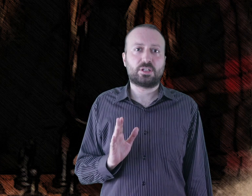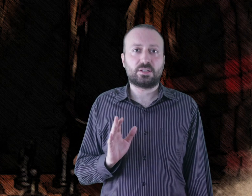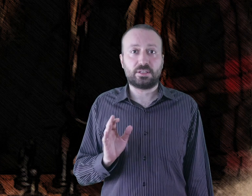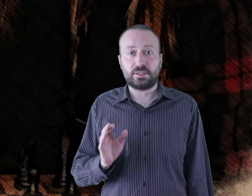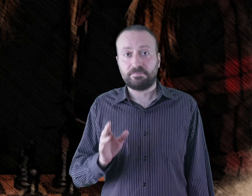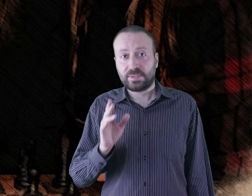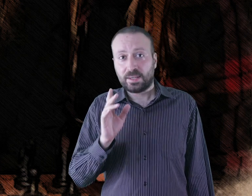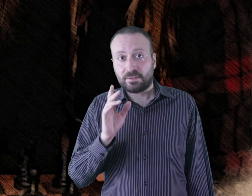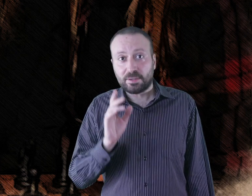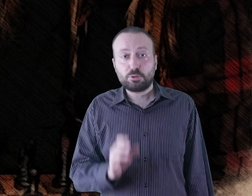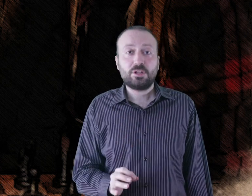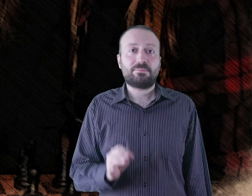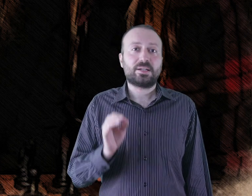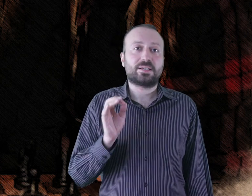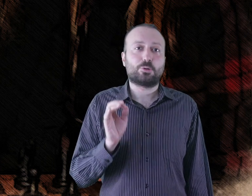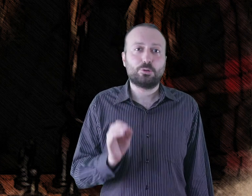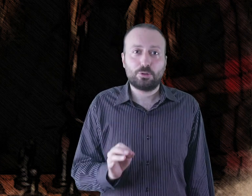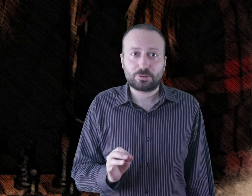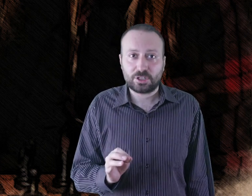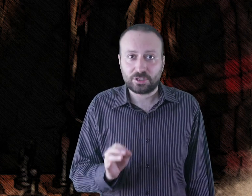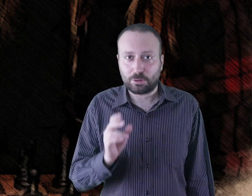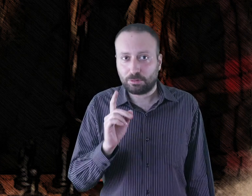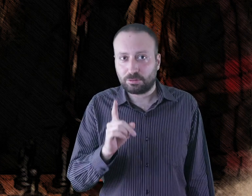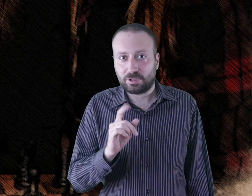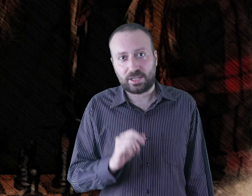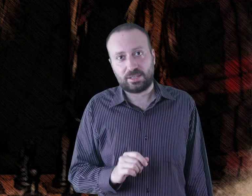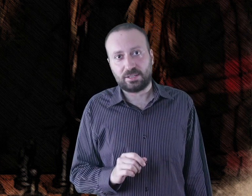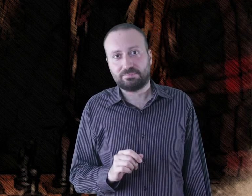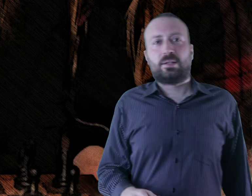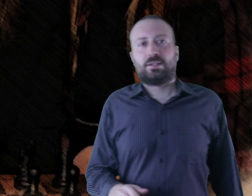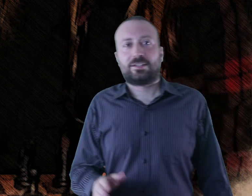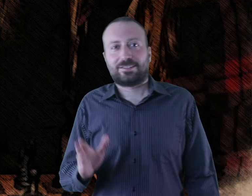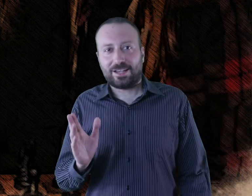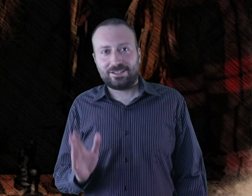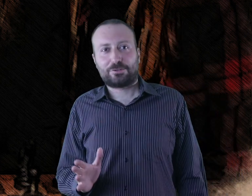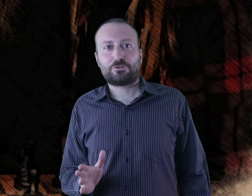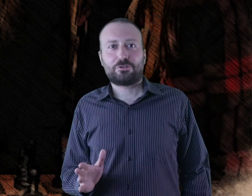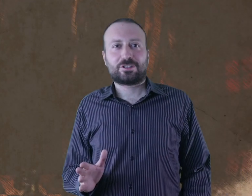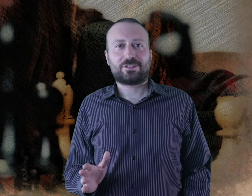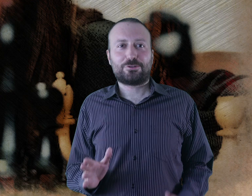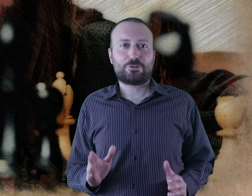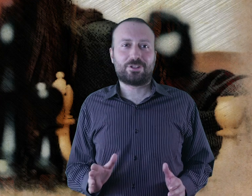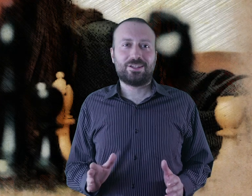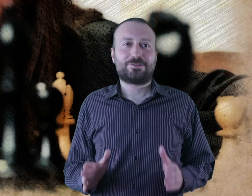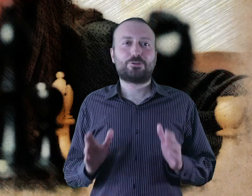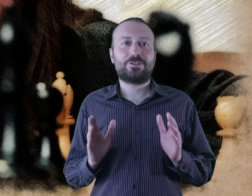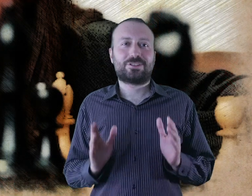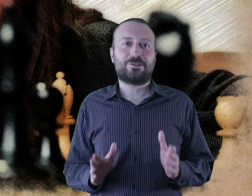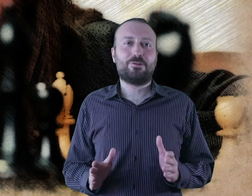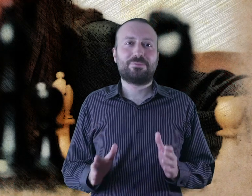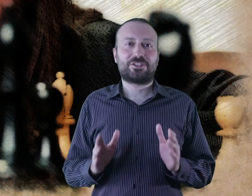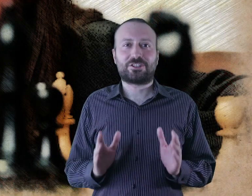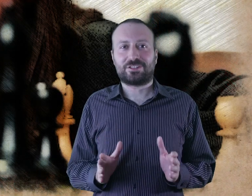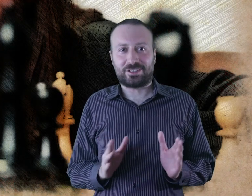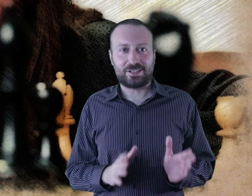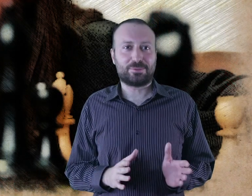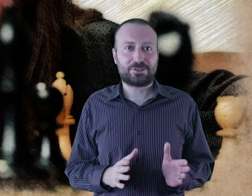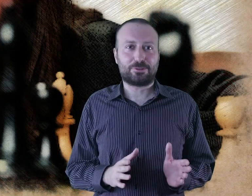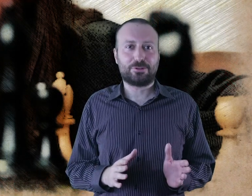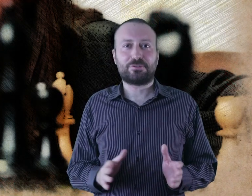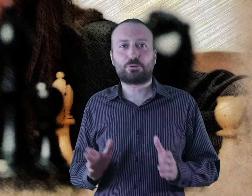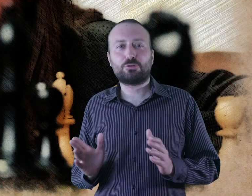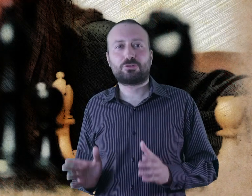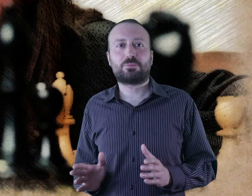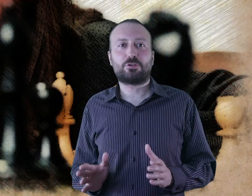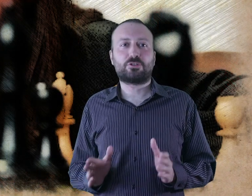arasında gösterildiğini ve bunu yaparken 14 yaşında olduğunu da ekleyelim. Geldik 3. kızları Judith'e. Judith ise 15 yaşında